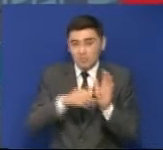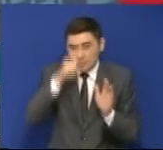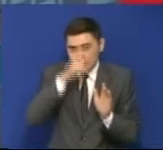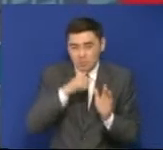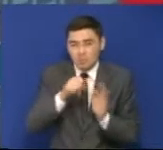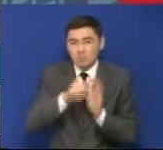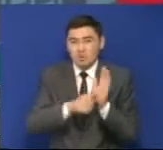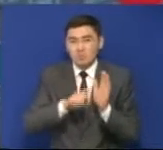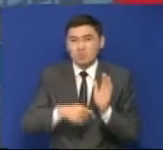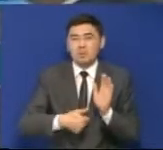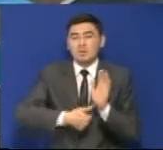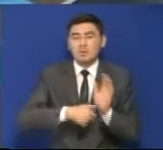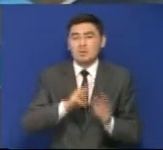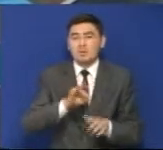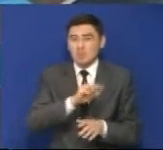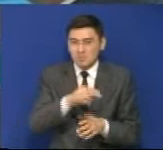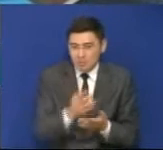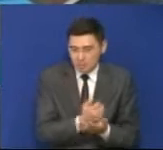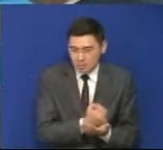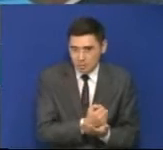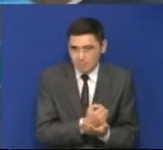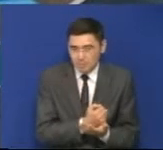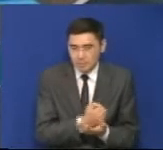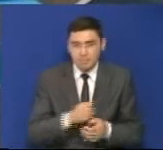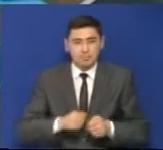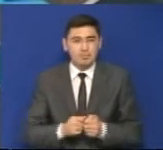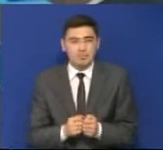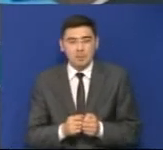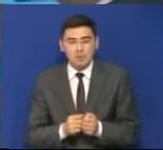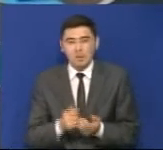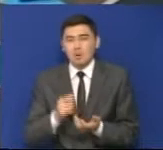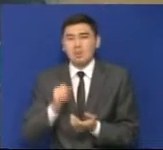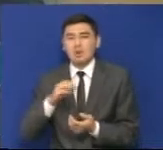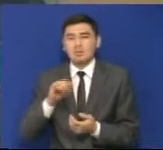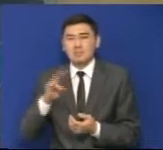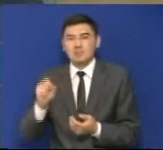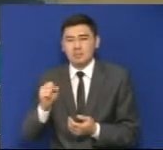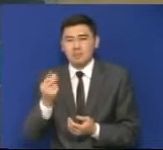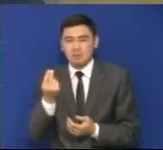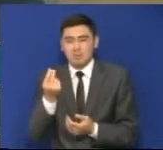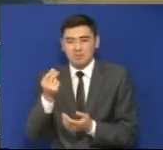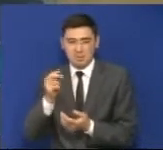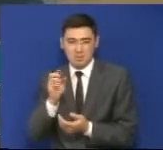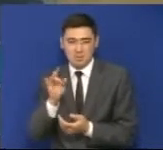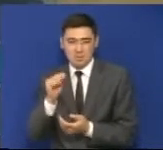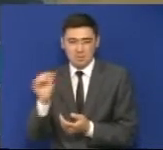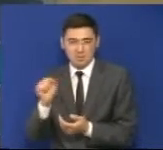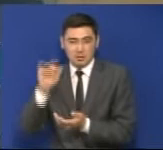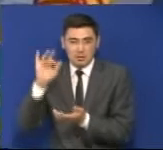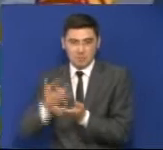16,6 миллиард долларға жетті. Алыс-берісті күшейтуде Астана халықаралық қаржы орталығының әлеуеті зор.